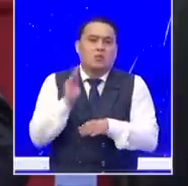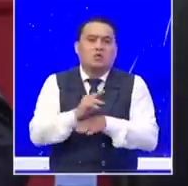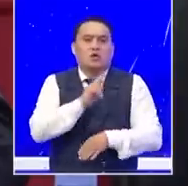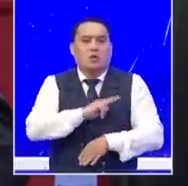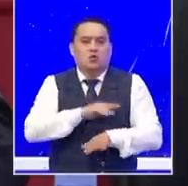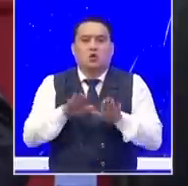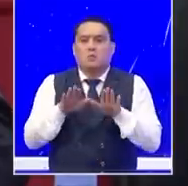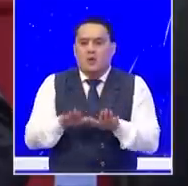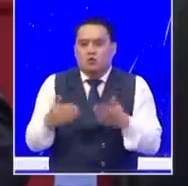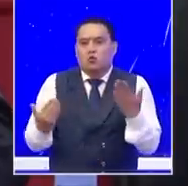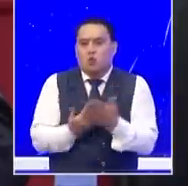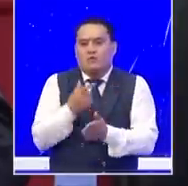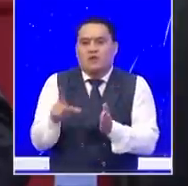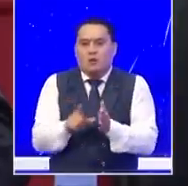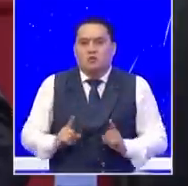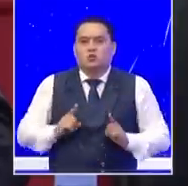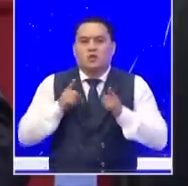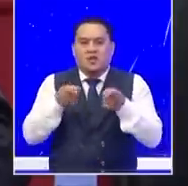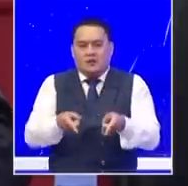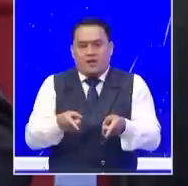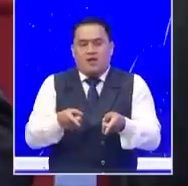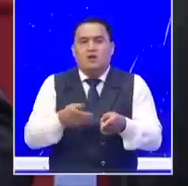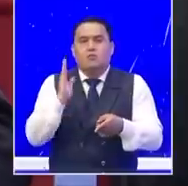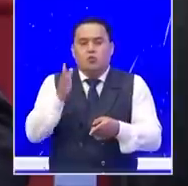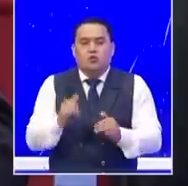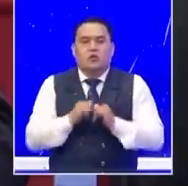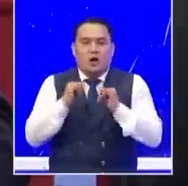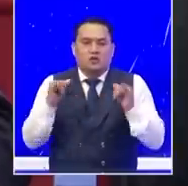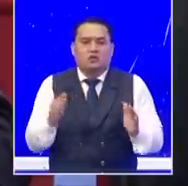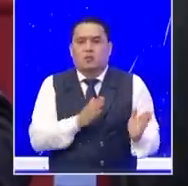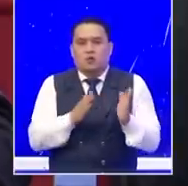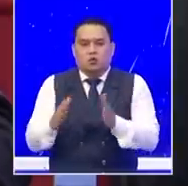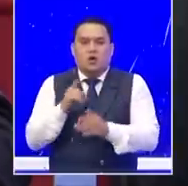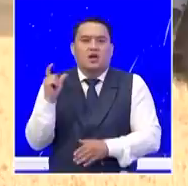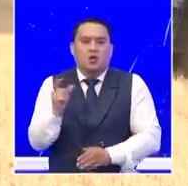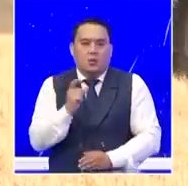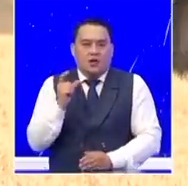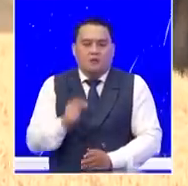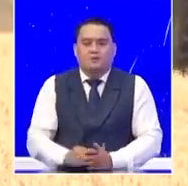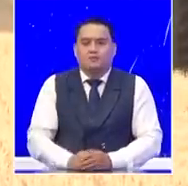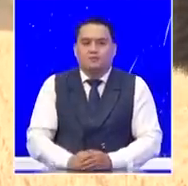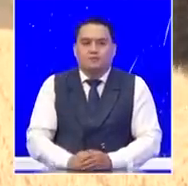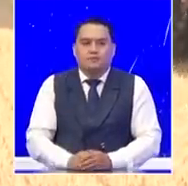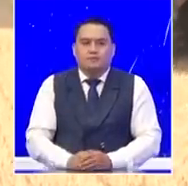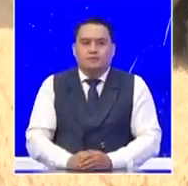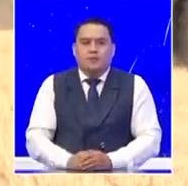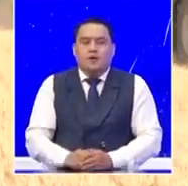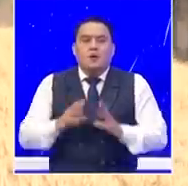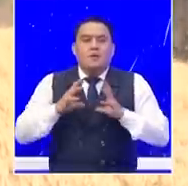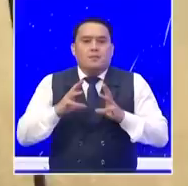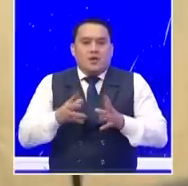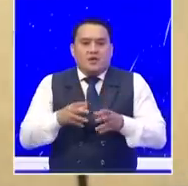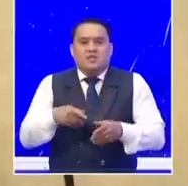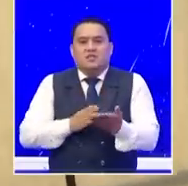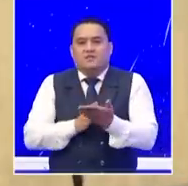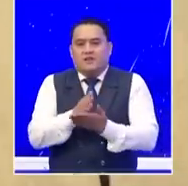рабочие места и новые налоговые поступления. Также даст импульс для стабилизации экономики. Почти не пострадала от мировой пандемии